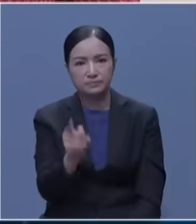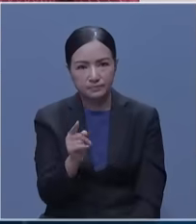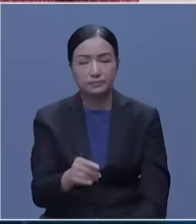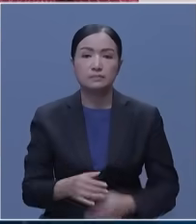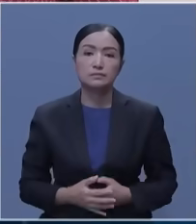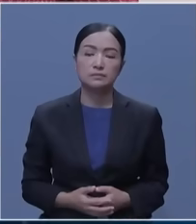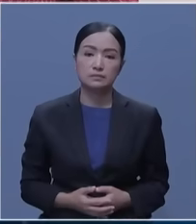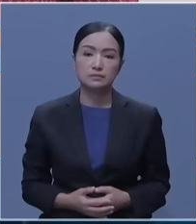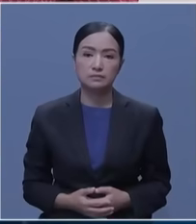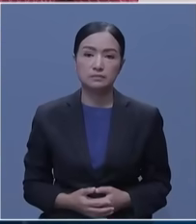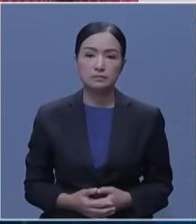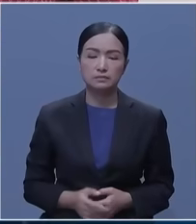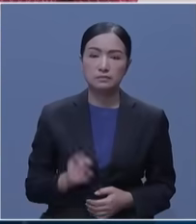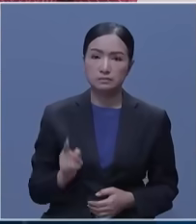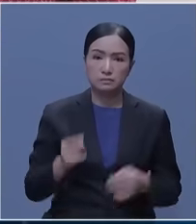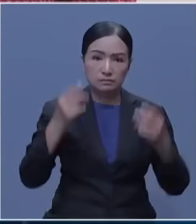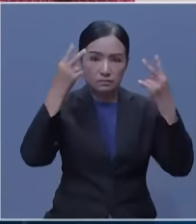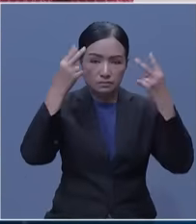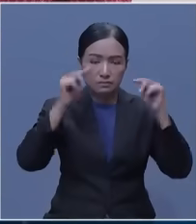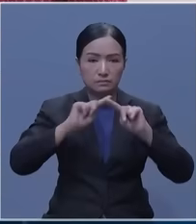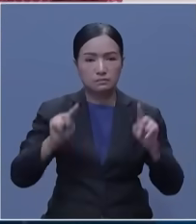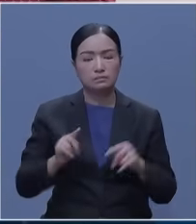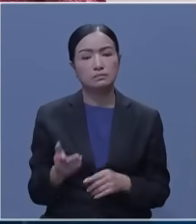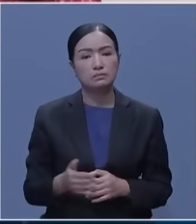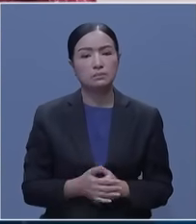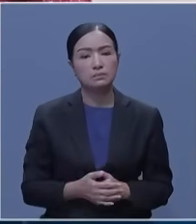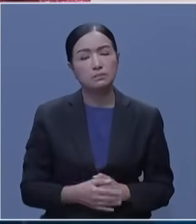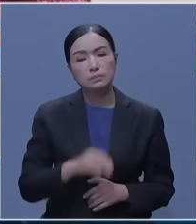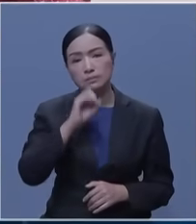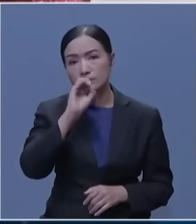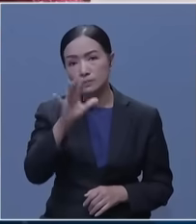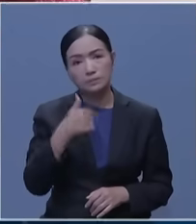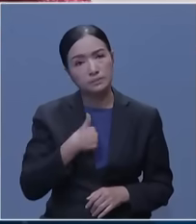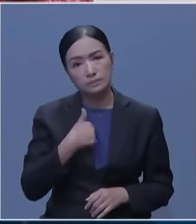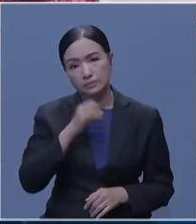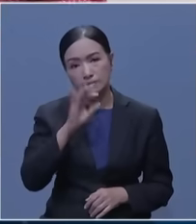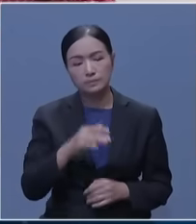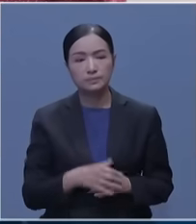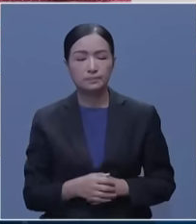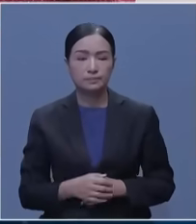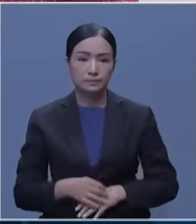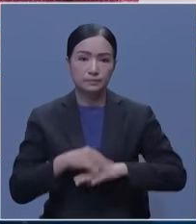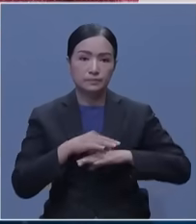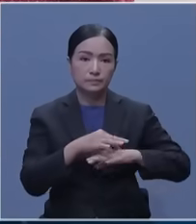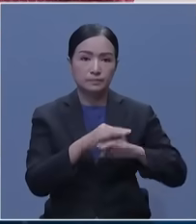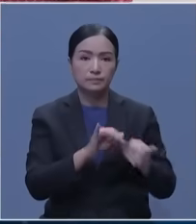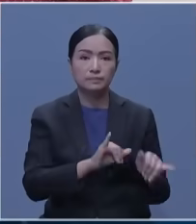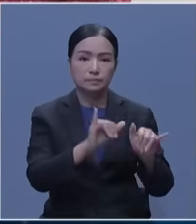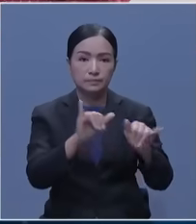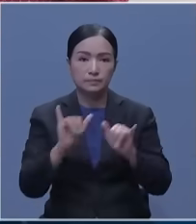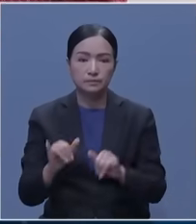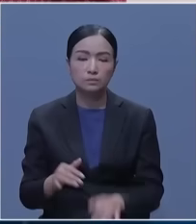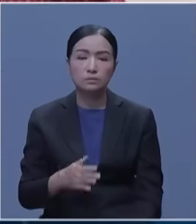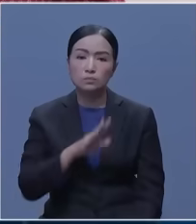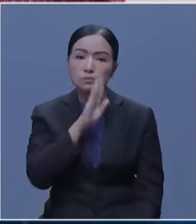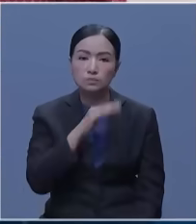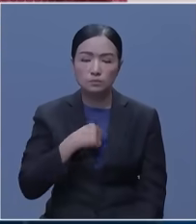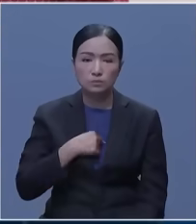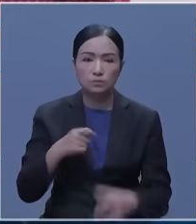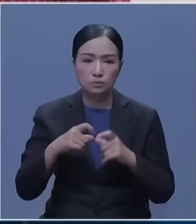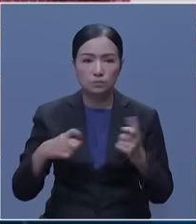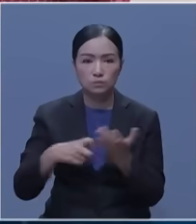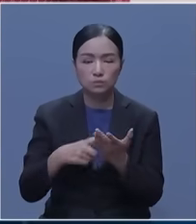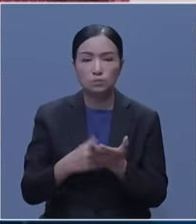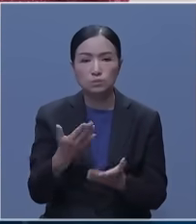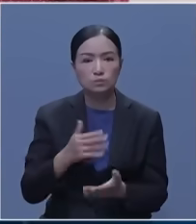ดผู้ที่จะเป็นนายกรัฐมนตรีอย่างที่ผมได้เรียนไปช่วงต้นคือไอการแต่งตั้งโยกย้ายถ้าเกิดผมจะขอตั๋วจากใครเนี่ยผมก็ยกหูโทรห